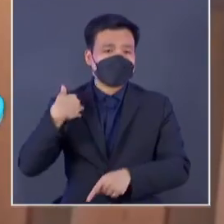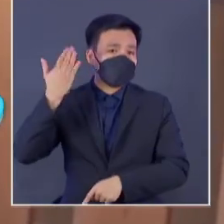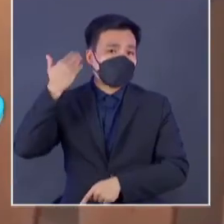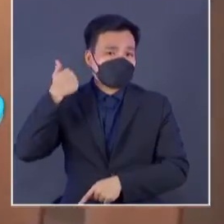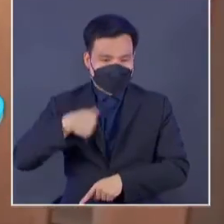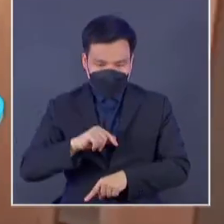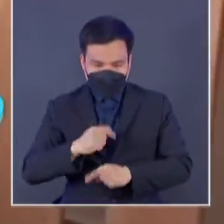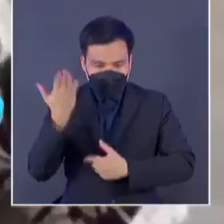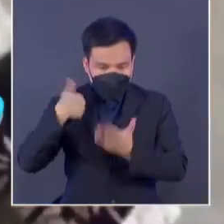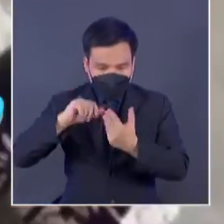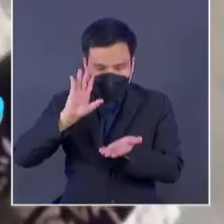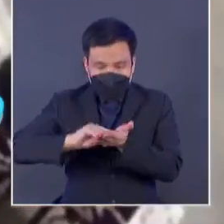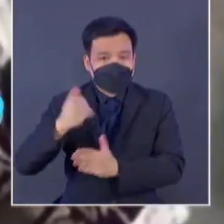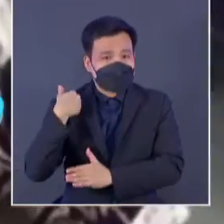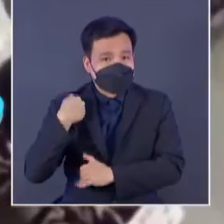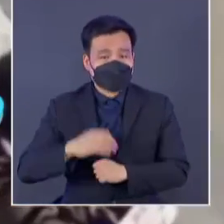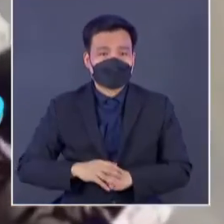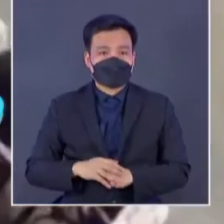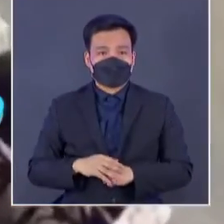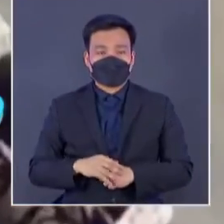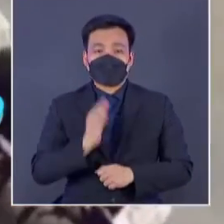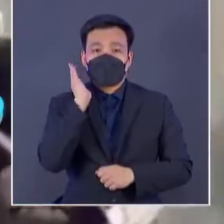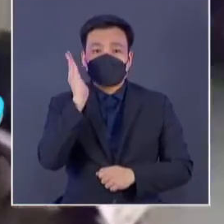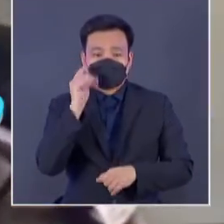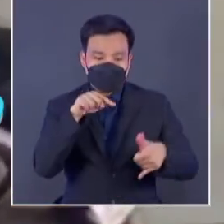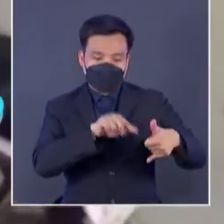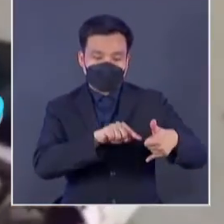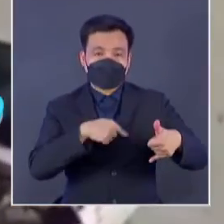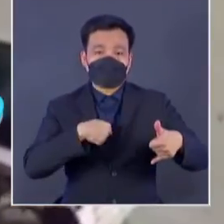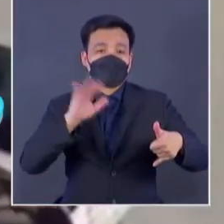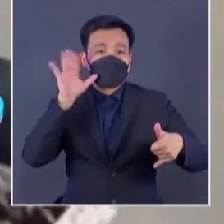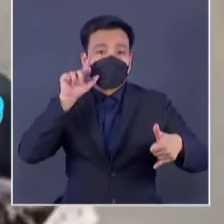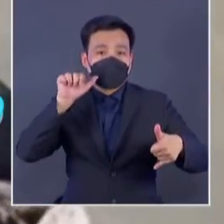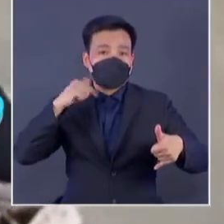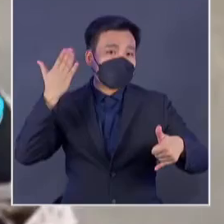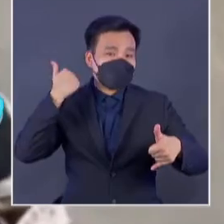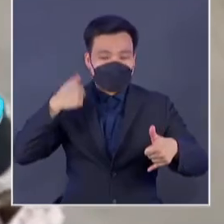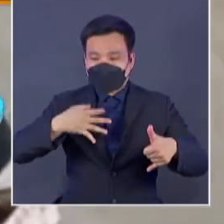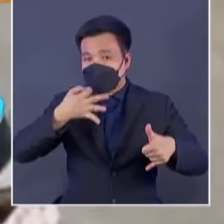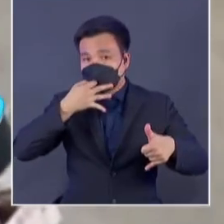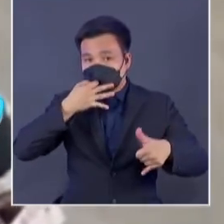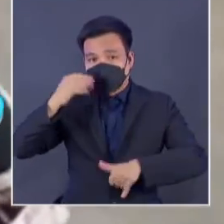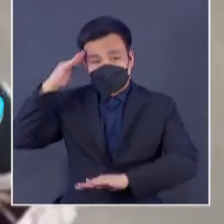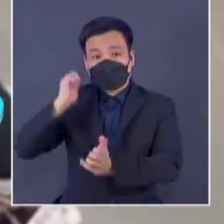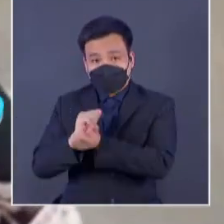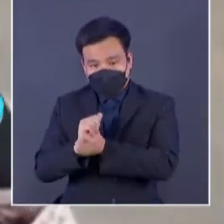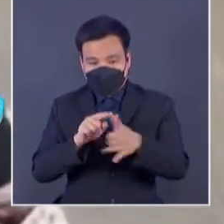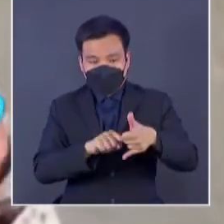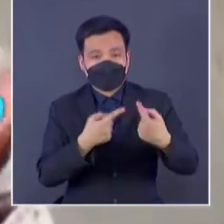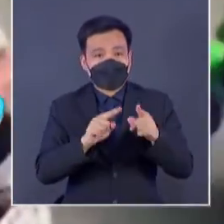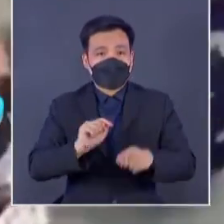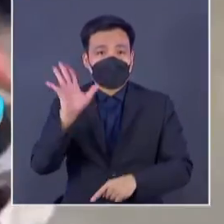ำรวจนายหนึ่งแต่พ่อแม่เนี่ยเสียชีวิตไปหมดแล้วครับตำรวจจะเร่งติดตามตัวมาดำเนินคดีตามกฎหมายต่